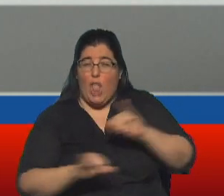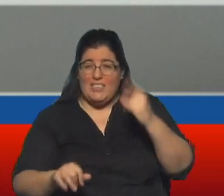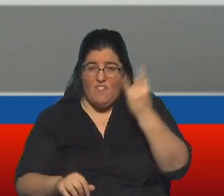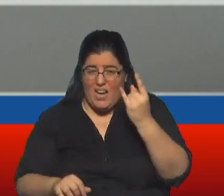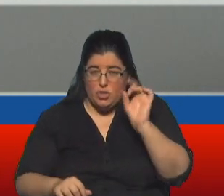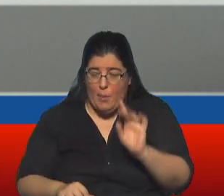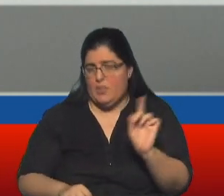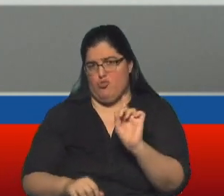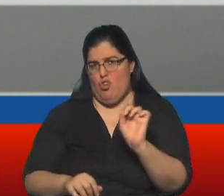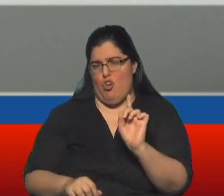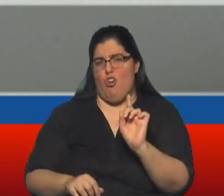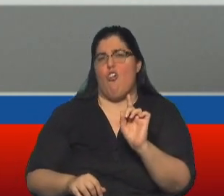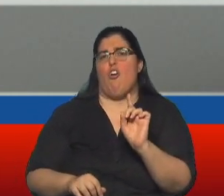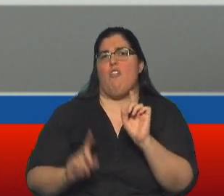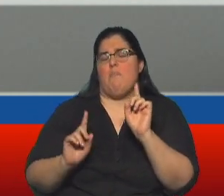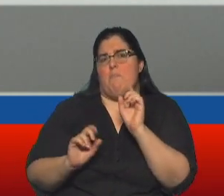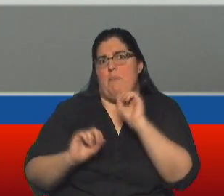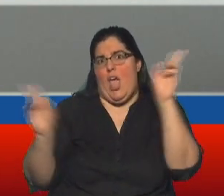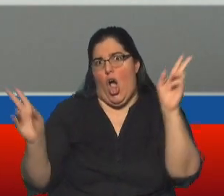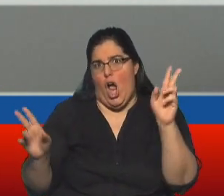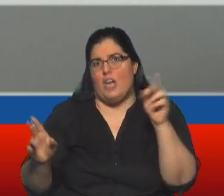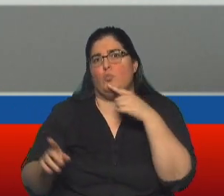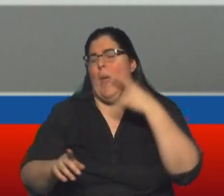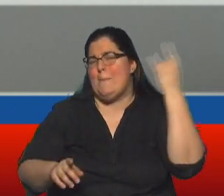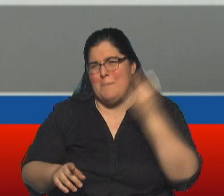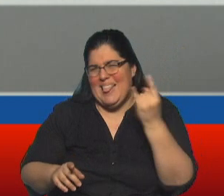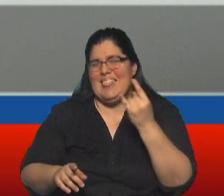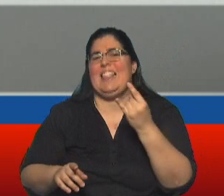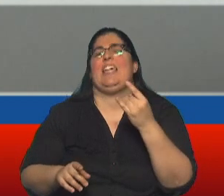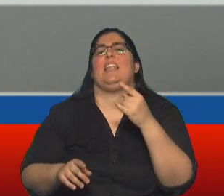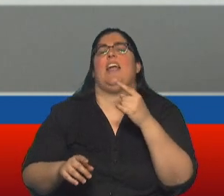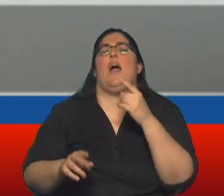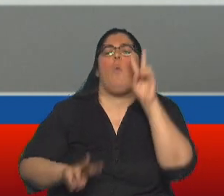news, to jest coś jeszcze gorszego, to jest po prostu kłamstwo